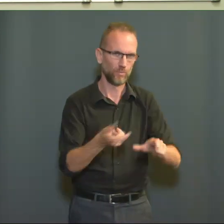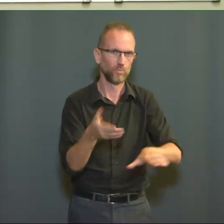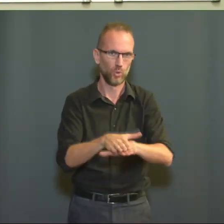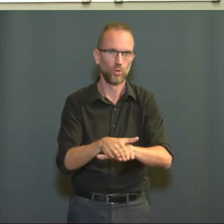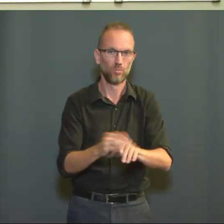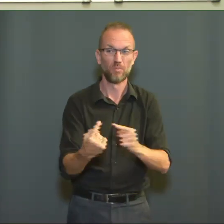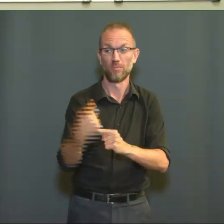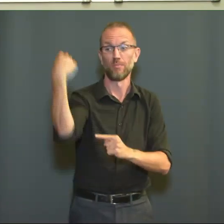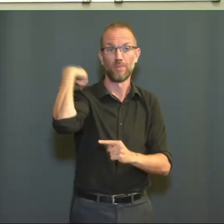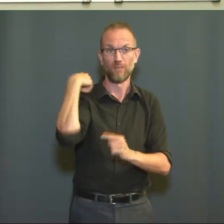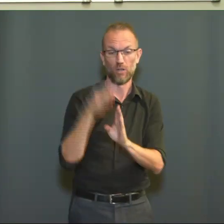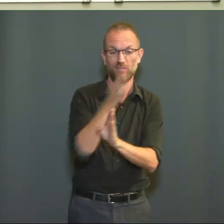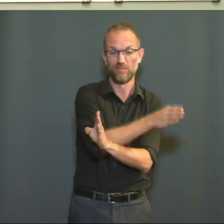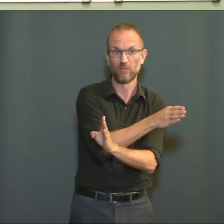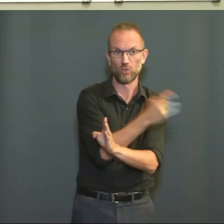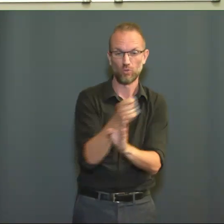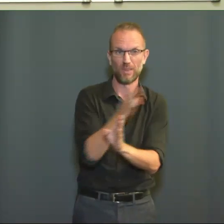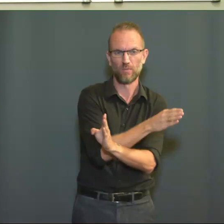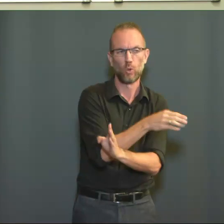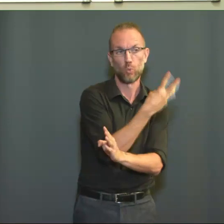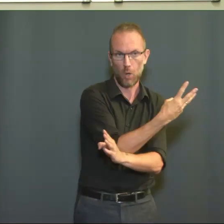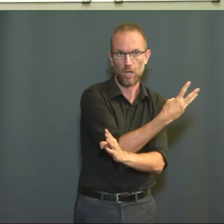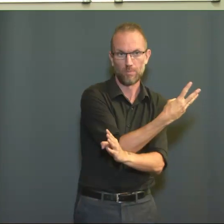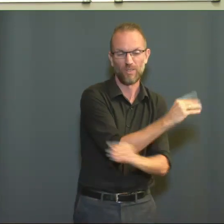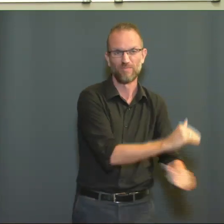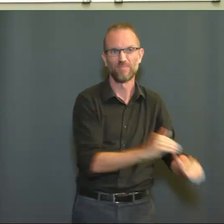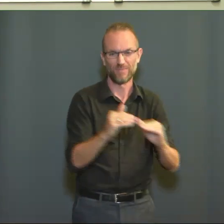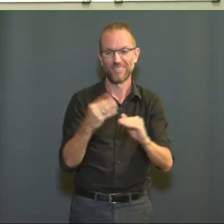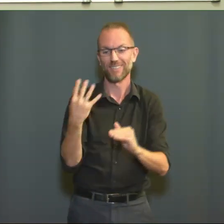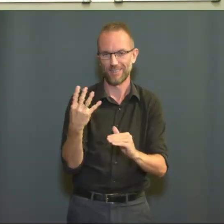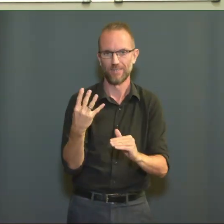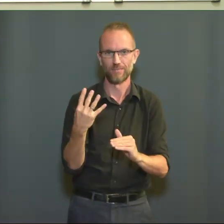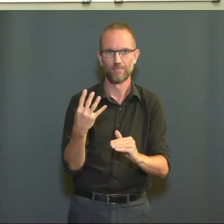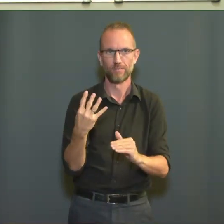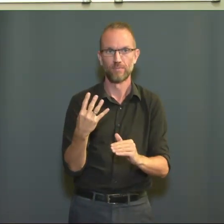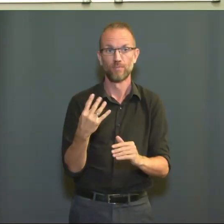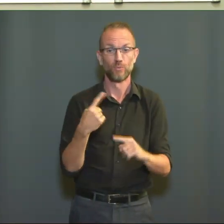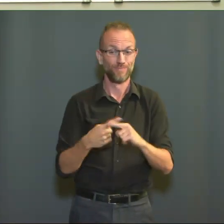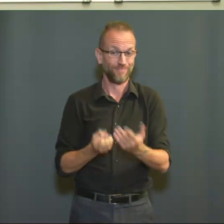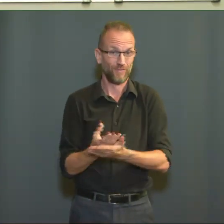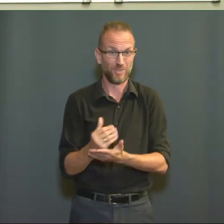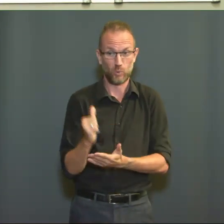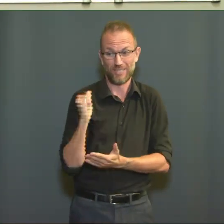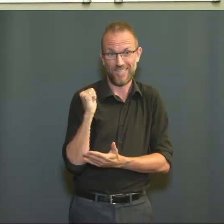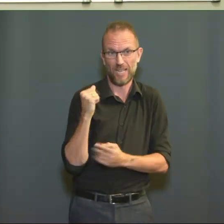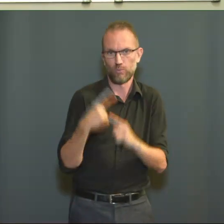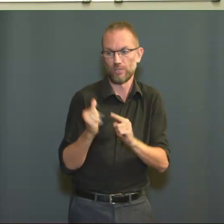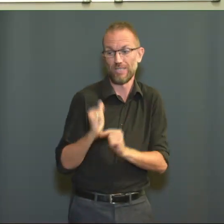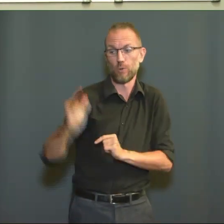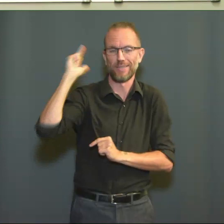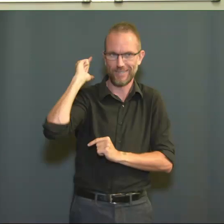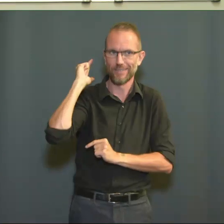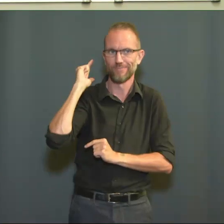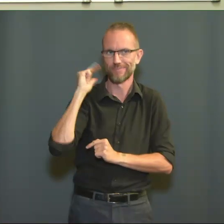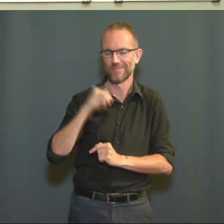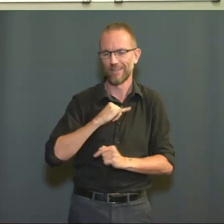semaine précédente 3 décès par jour. Il faut signaler que hier et avant-hier, nous avons eu 10 nouveaux décès